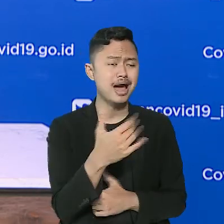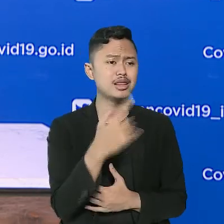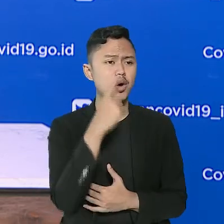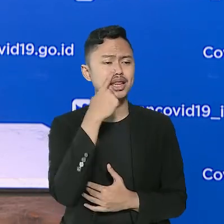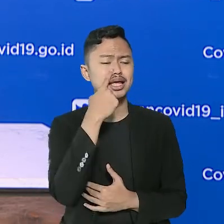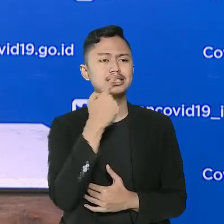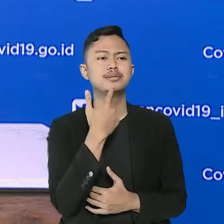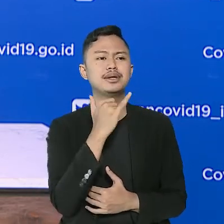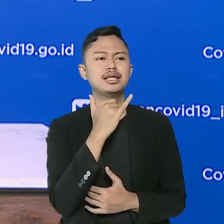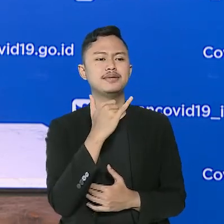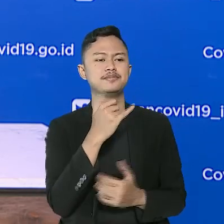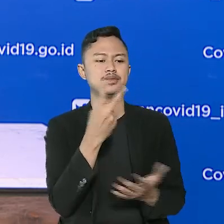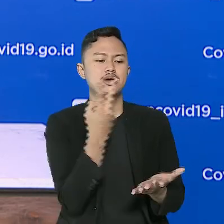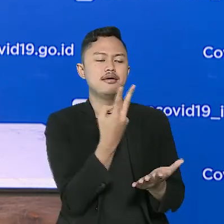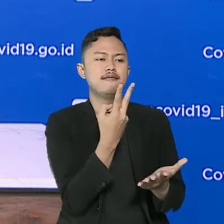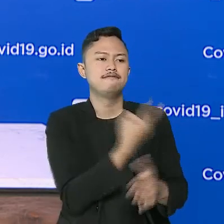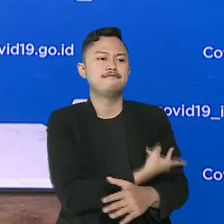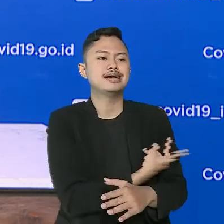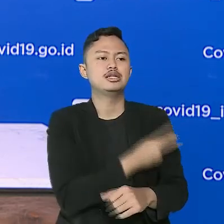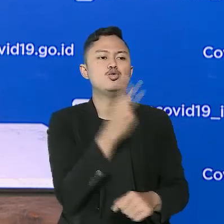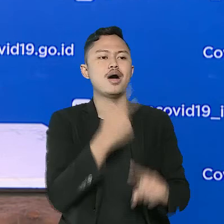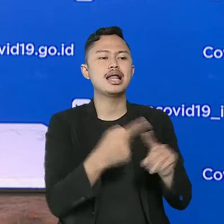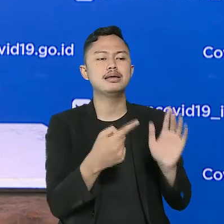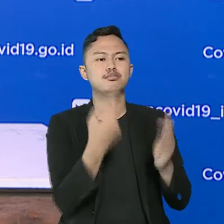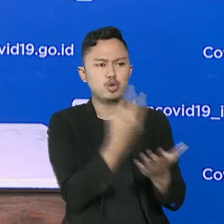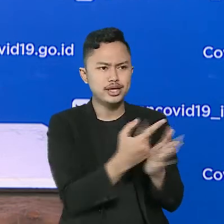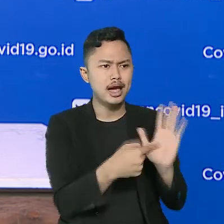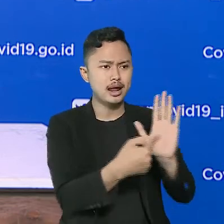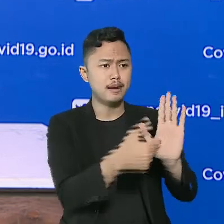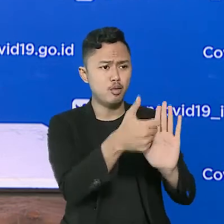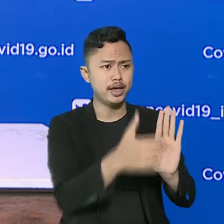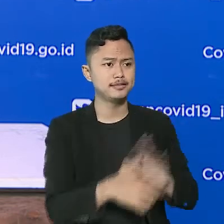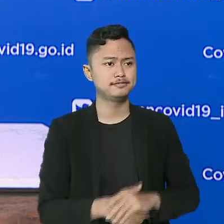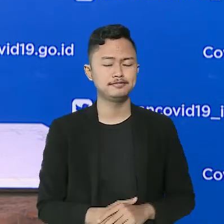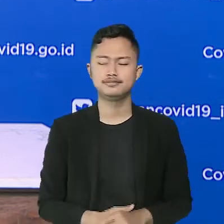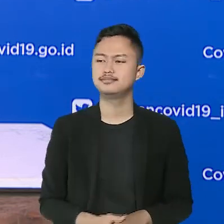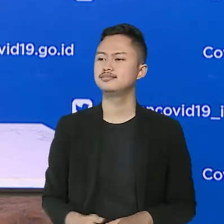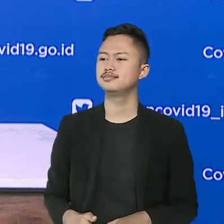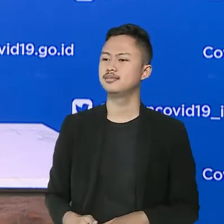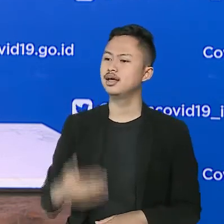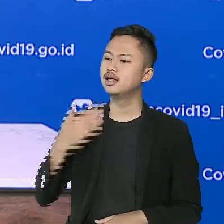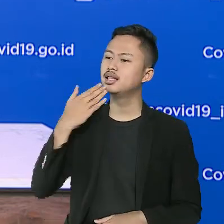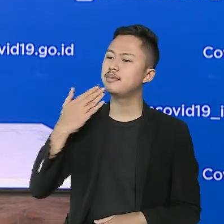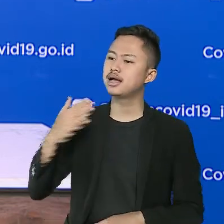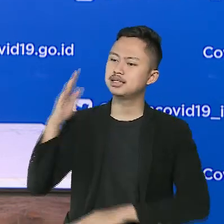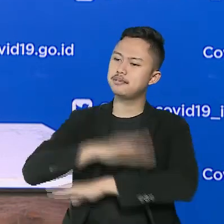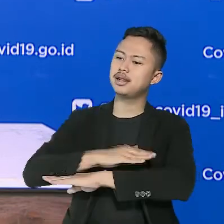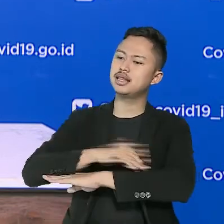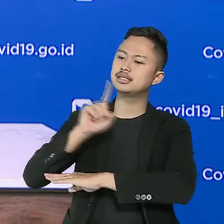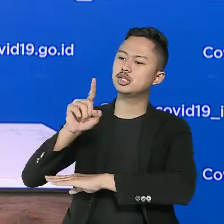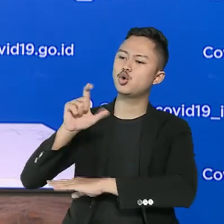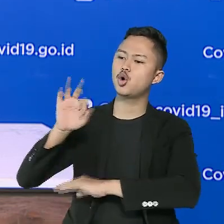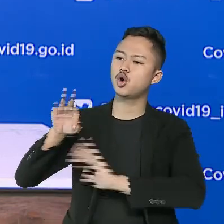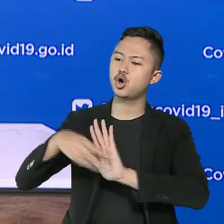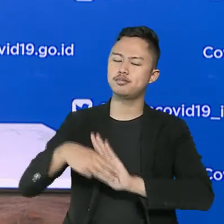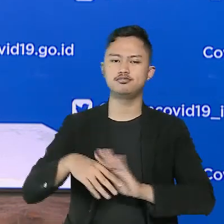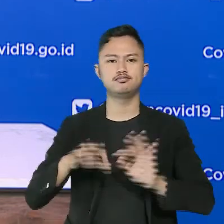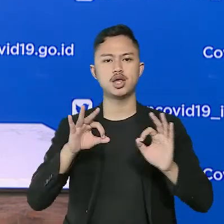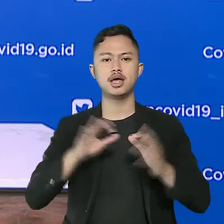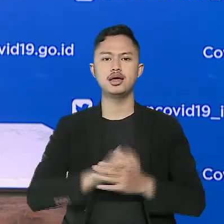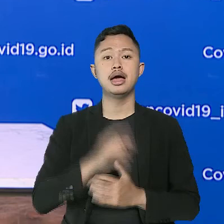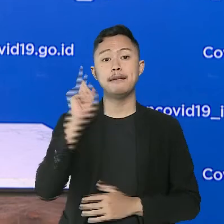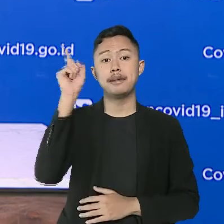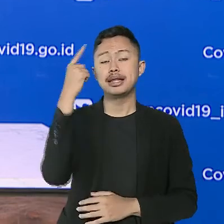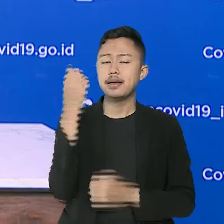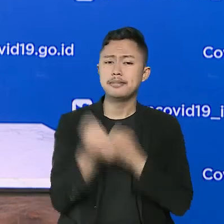dengan menunjukkan hard copy vaksinasi kedua? Terima kasih. Baik, terima kasih berita1.com. Pemerintah